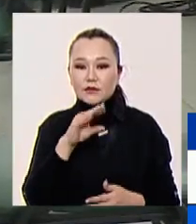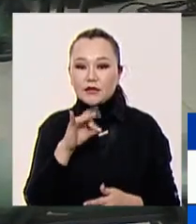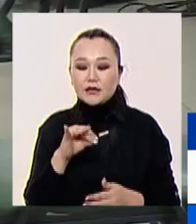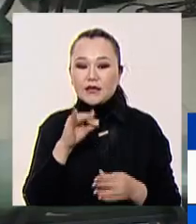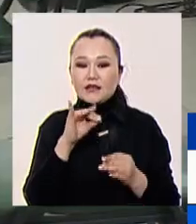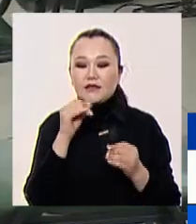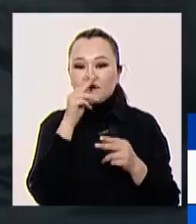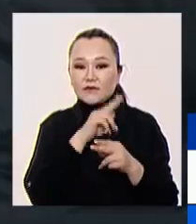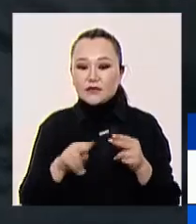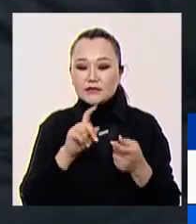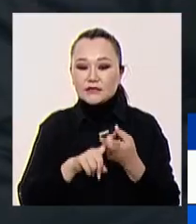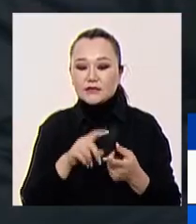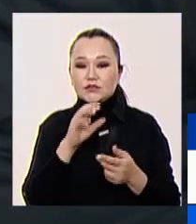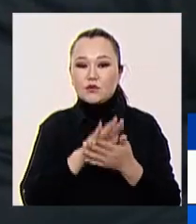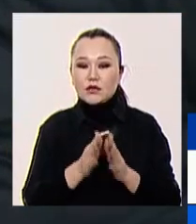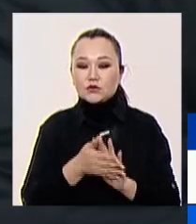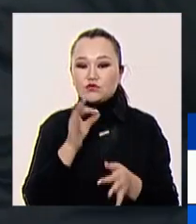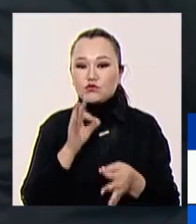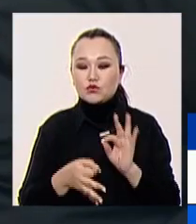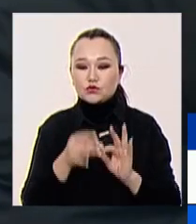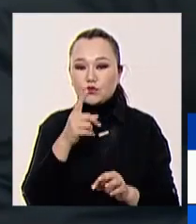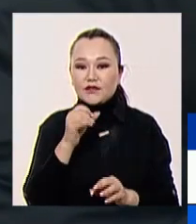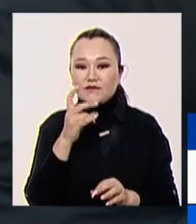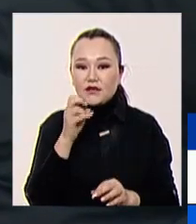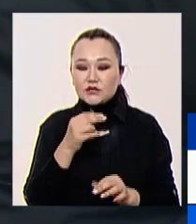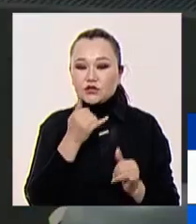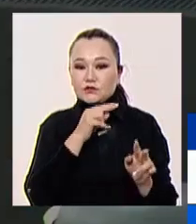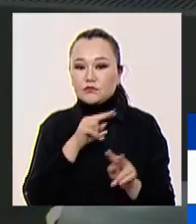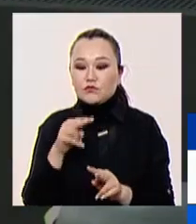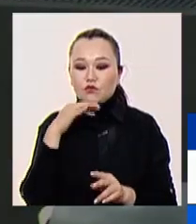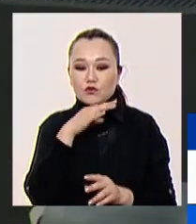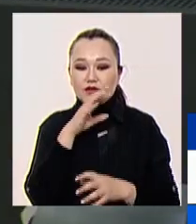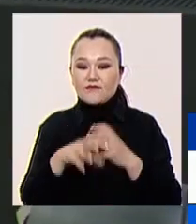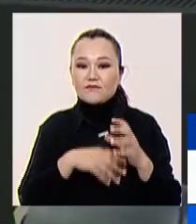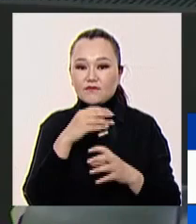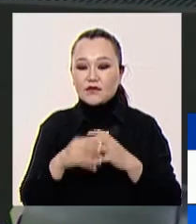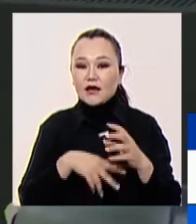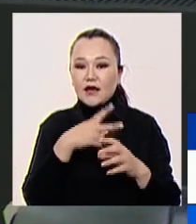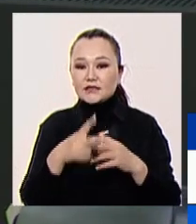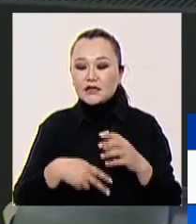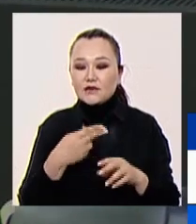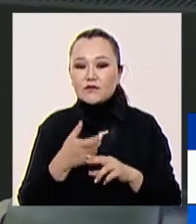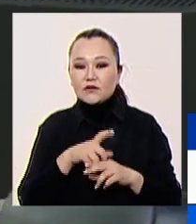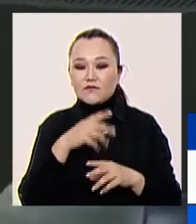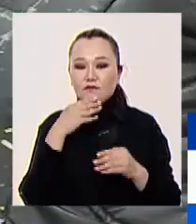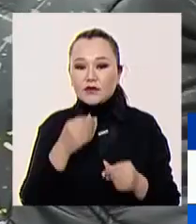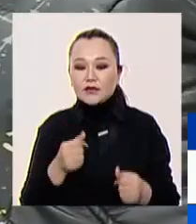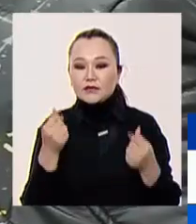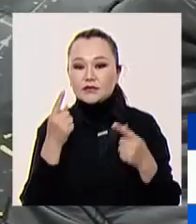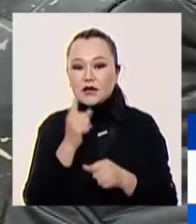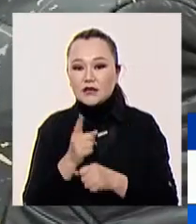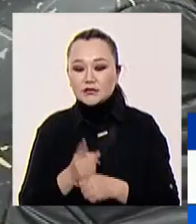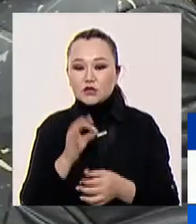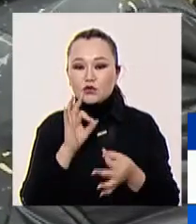инфляции в 7,3%. Ситуация сложная, но рост инфляции сейчас наблюдается во многих странах мира. Это влияние санкций и сложной